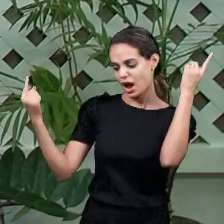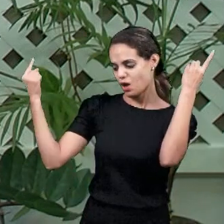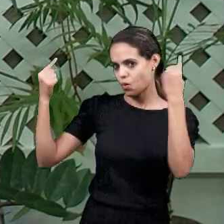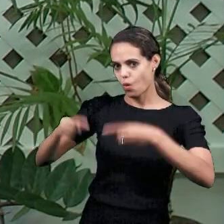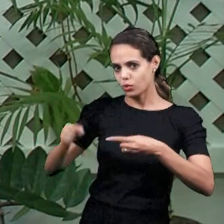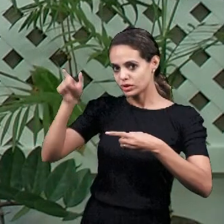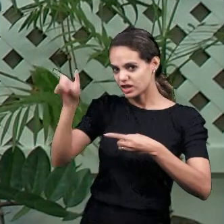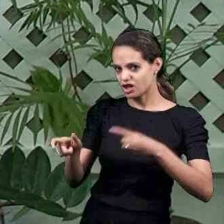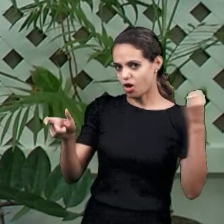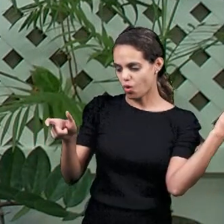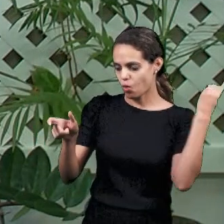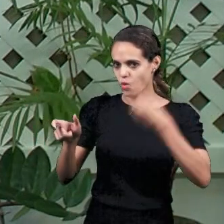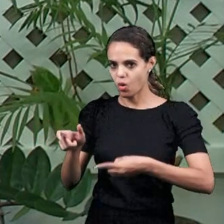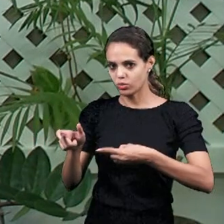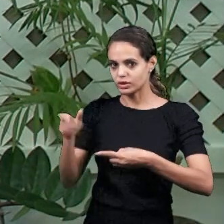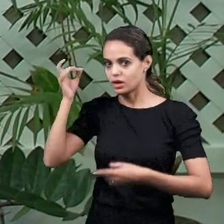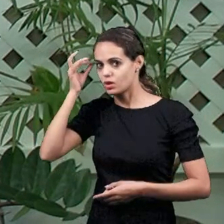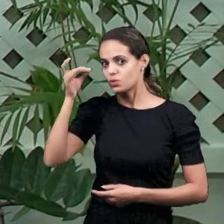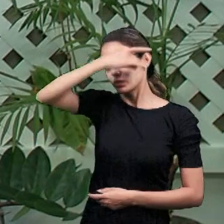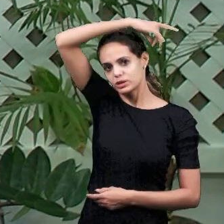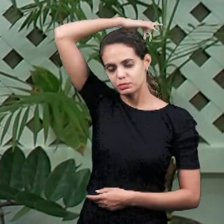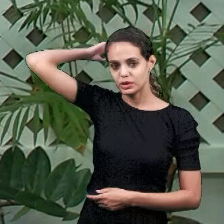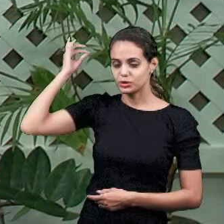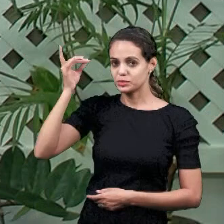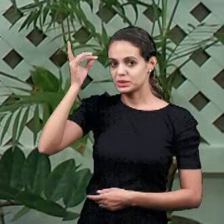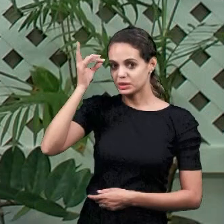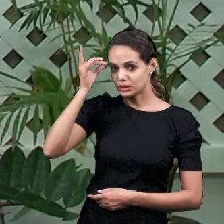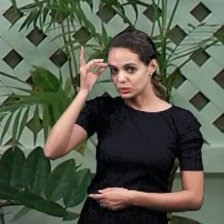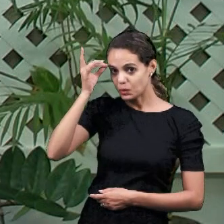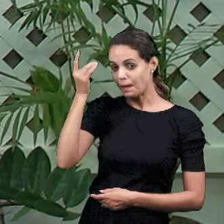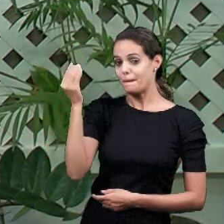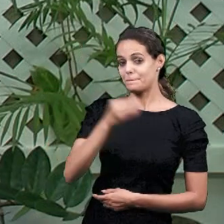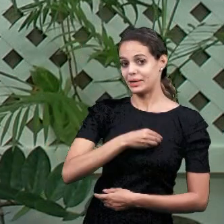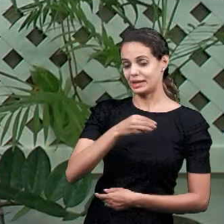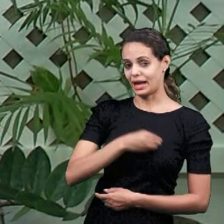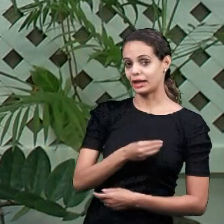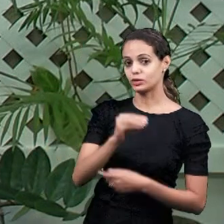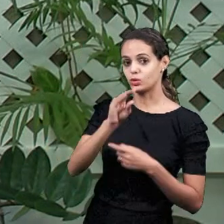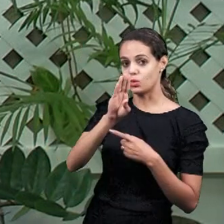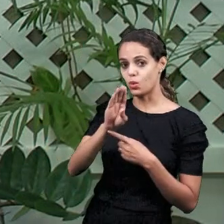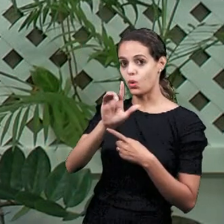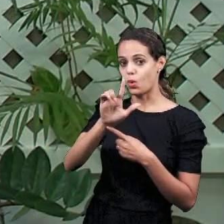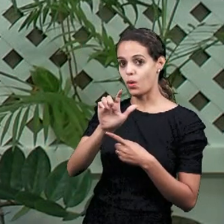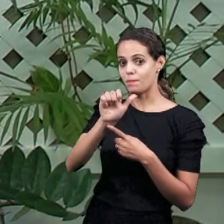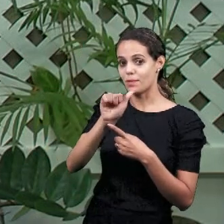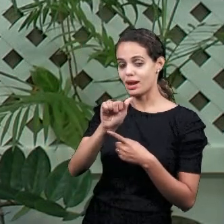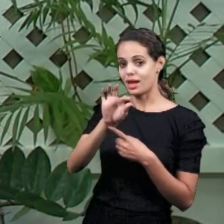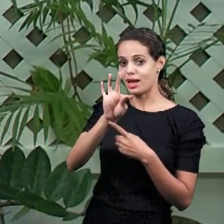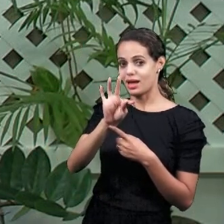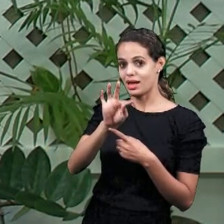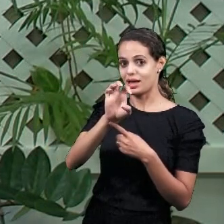commettre le péché du blasphème. Et le texte dit qu'il n'a